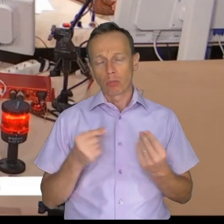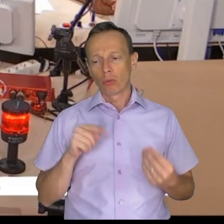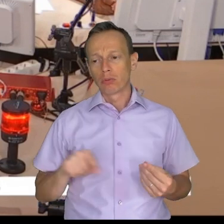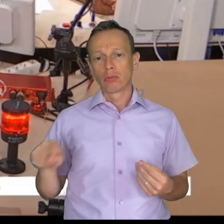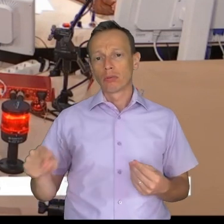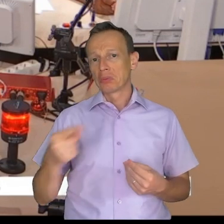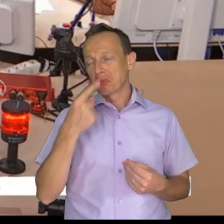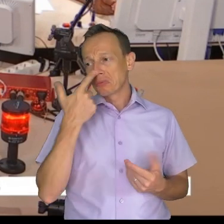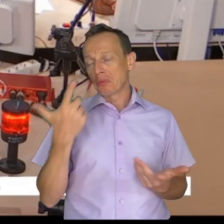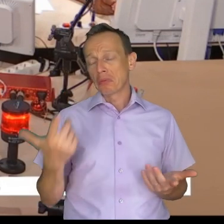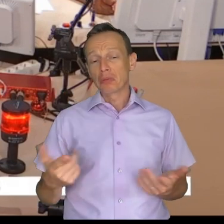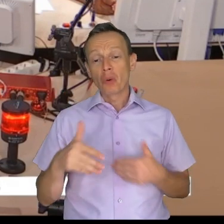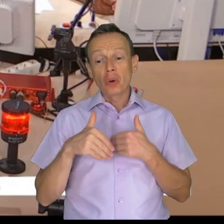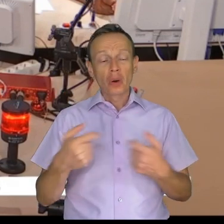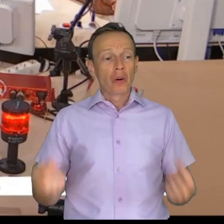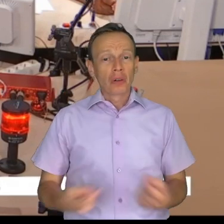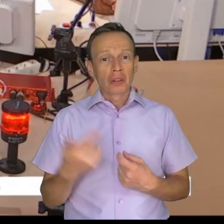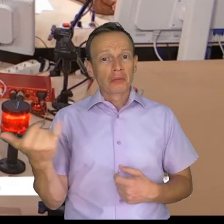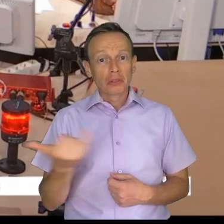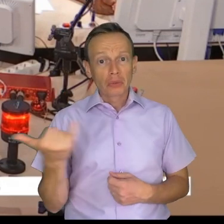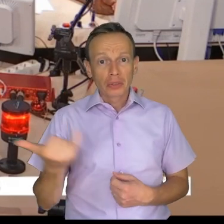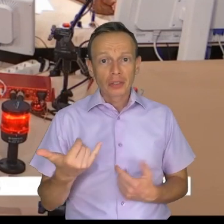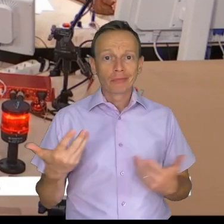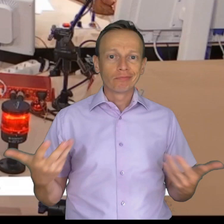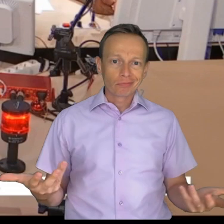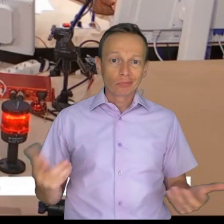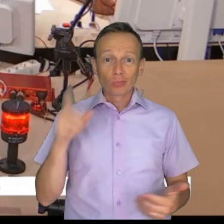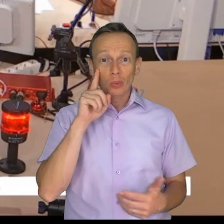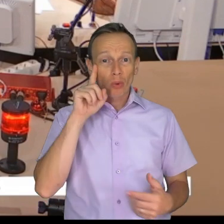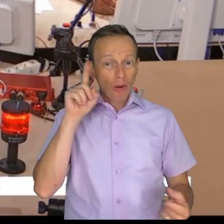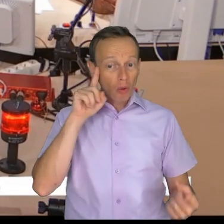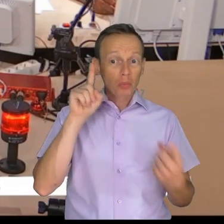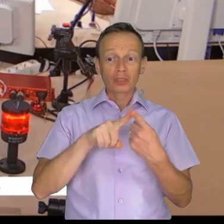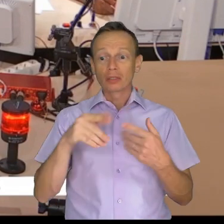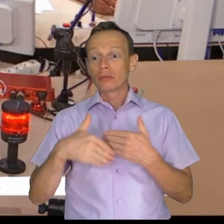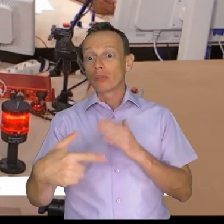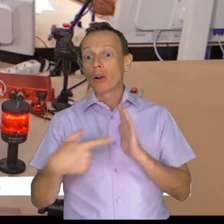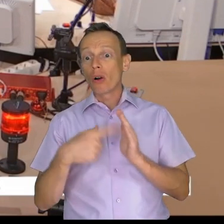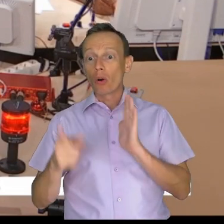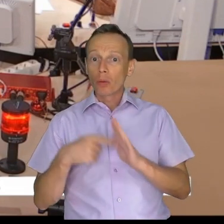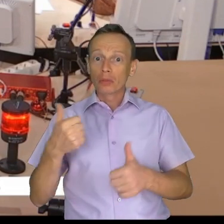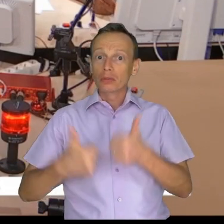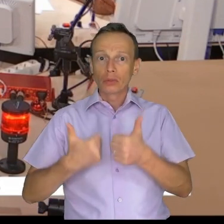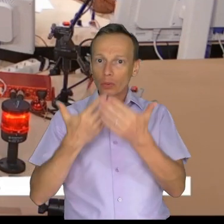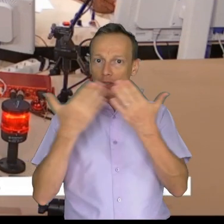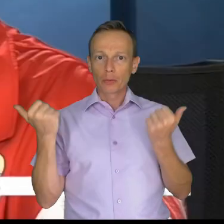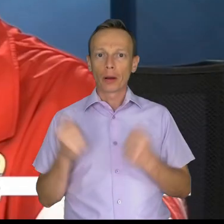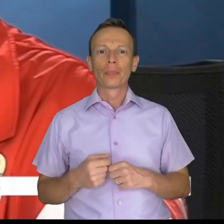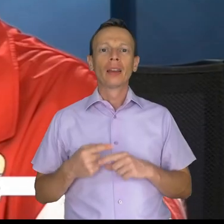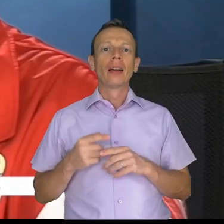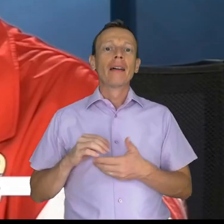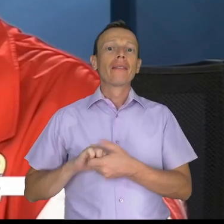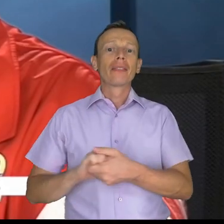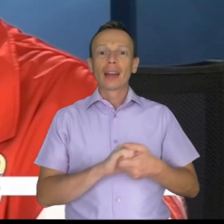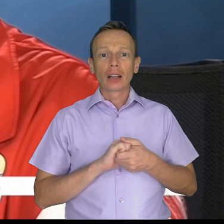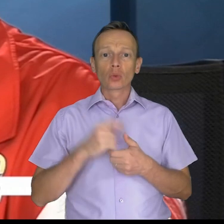donc aujourd'hui, beaucoup d'athlètes se posent la question de l'utilité de continuer à s'entraîner, parce qu'on n'a pas réellement de visibilité sur la suite. Chaque